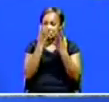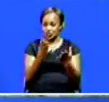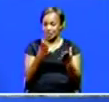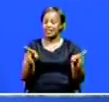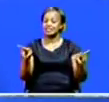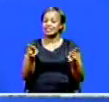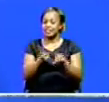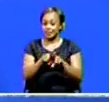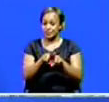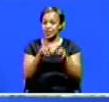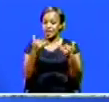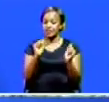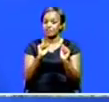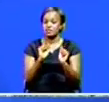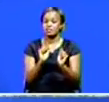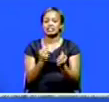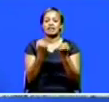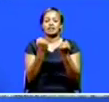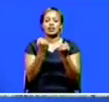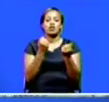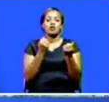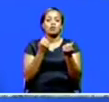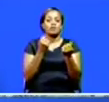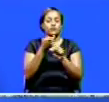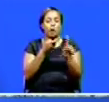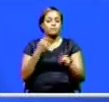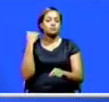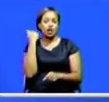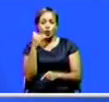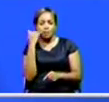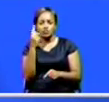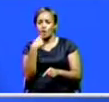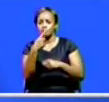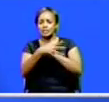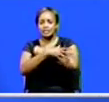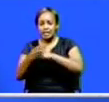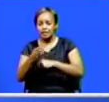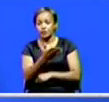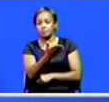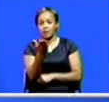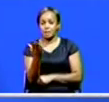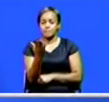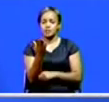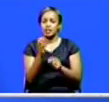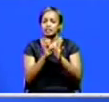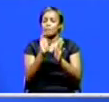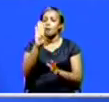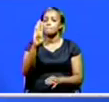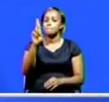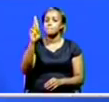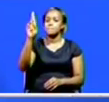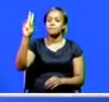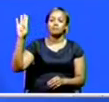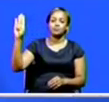kuwa wameweza kuokolewa dhidi ya madalali ambao wamekuwa wakiwapunja. Tunao watu tunakuwa tunaita brokers.